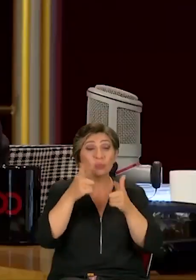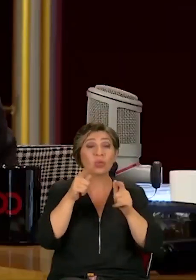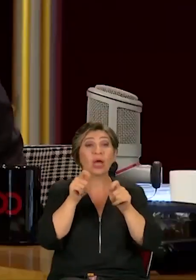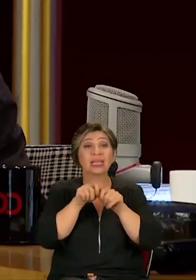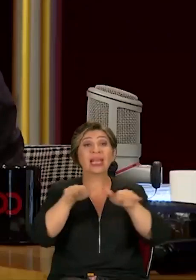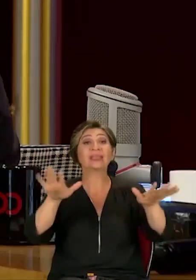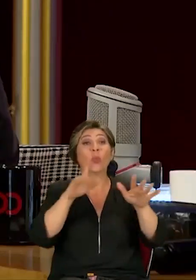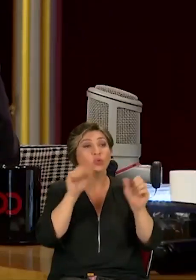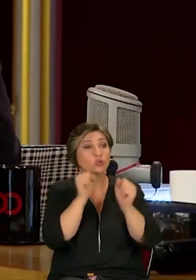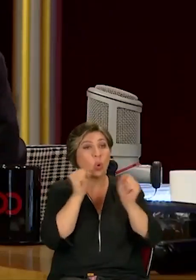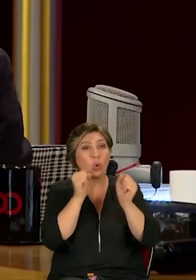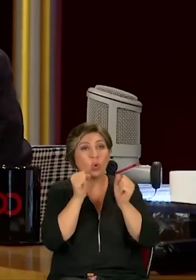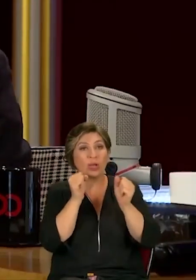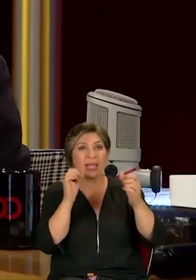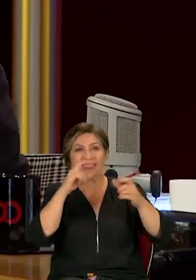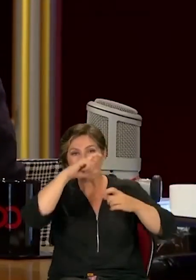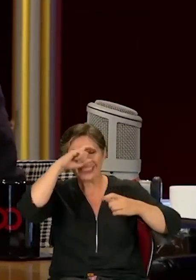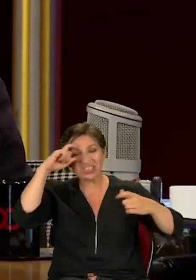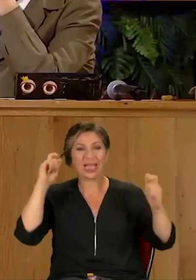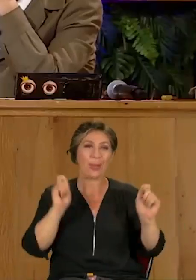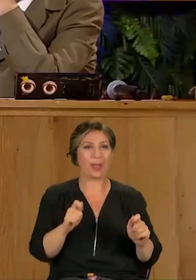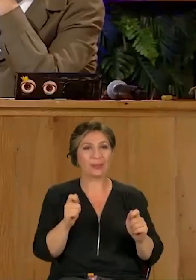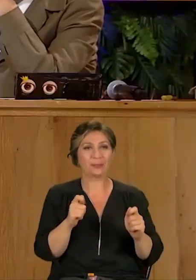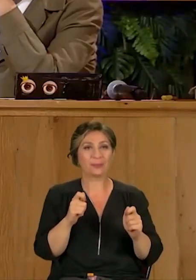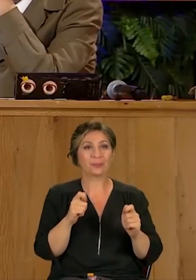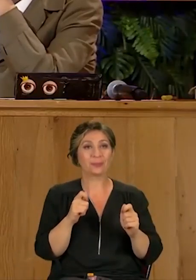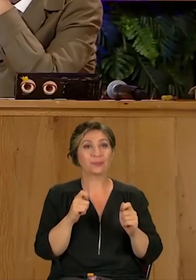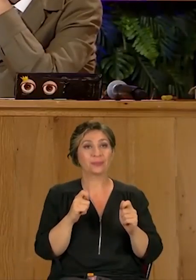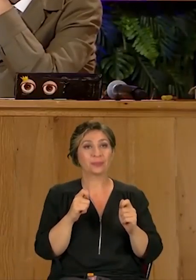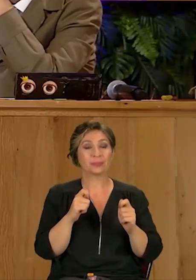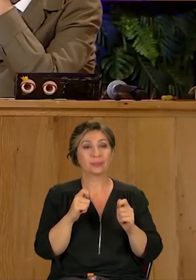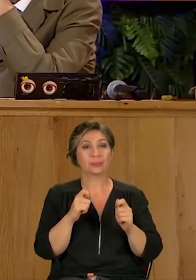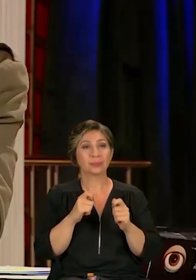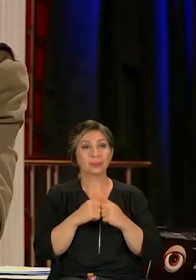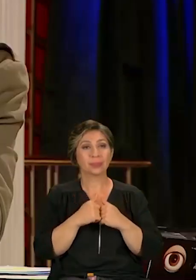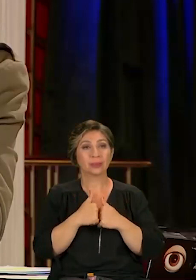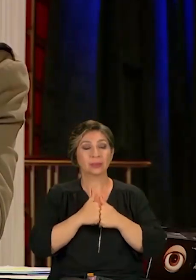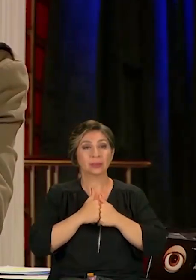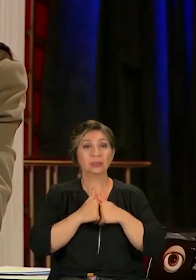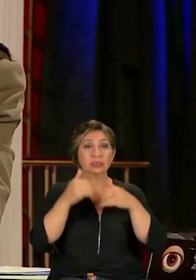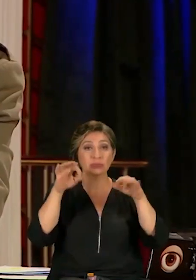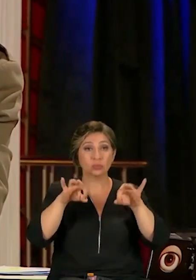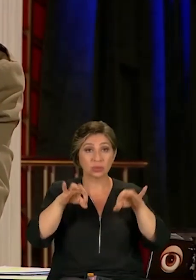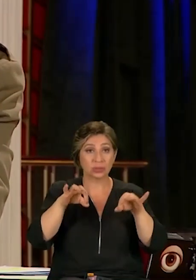yapmayalım. Aradaki o soğuk havayı biraz da ısıtalım. Yani şimdi burada